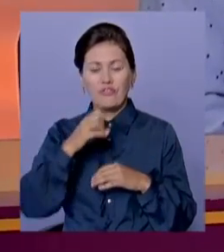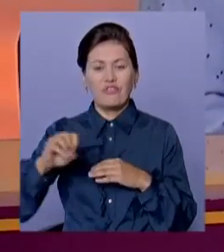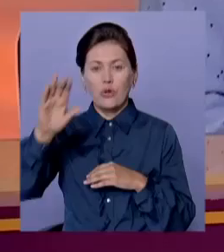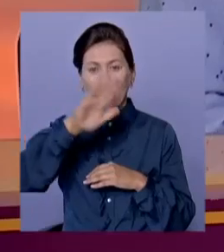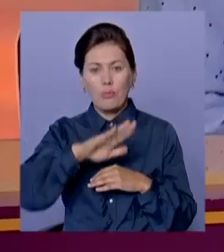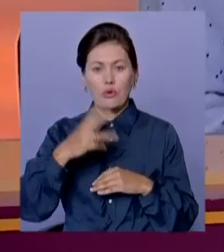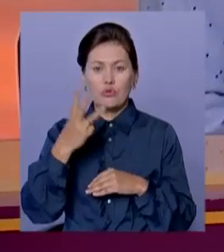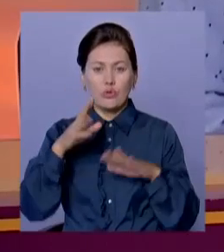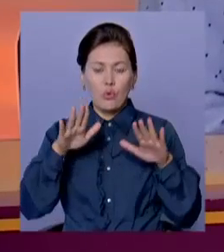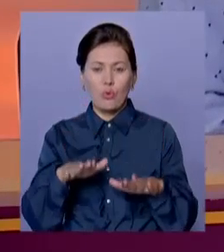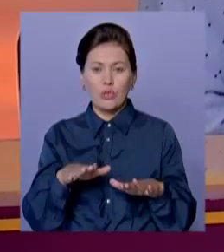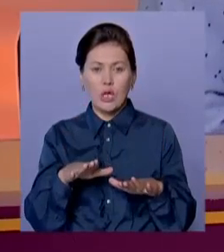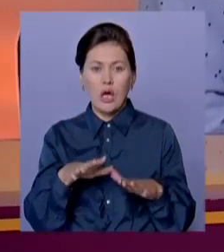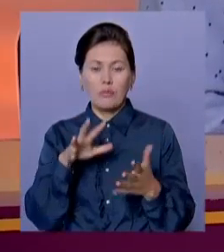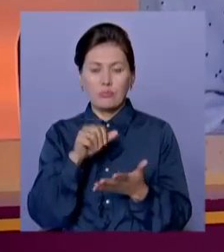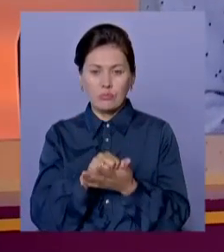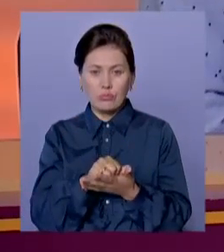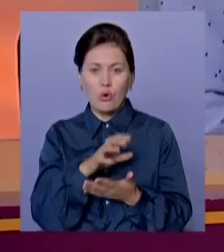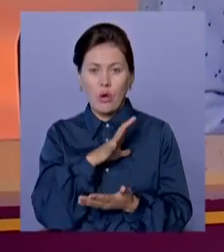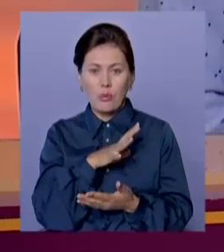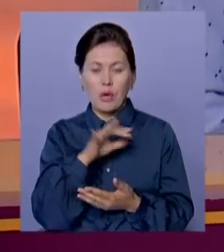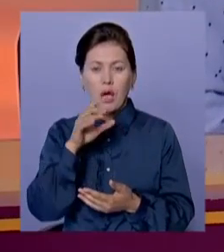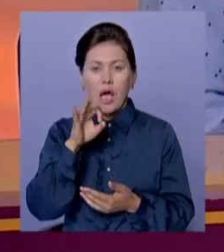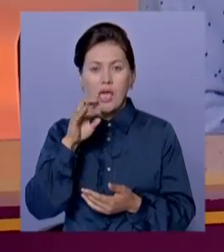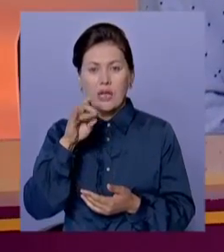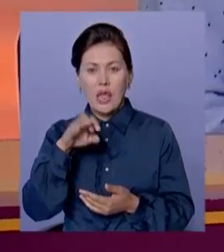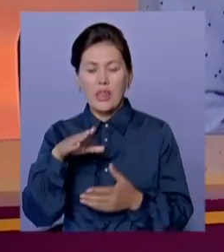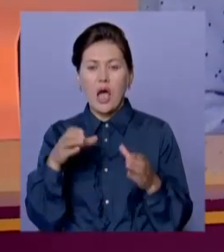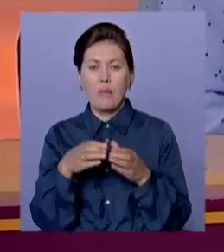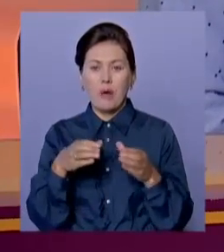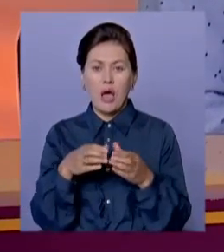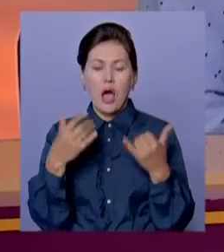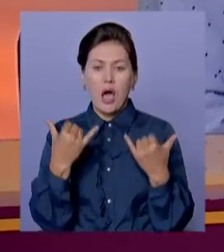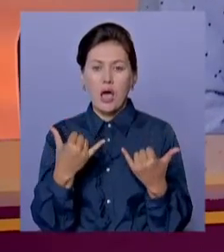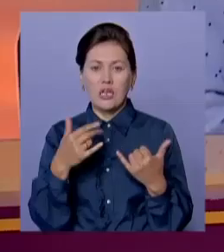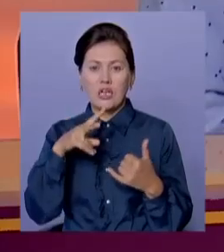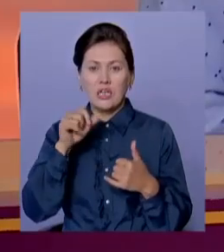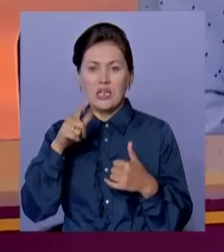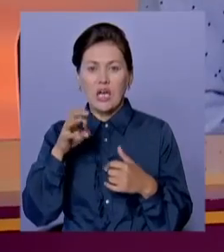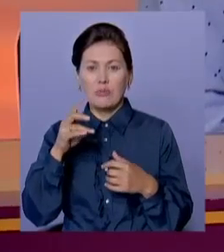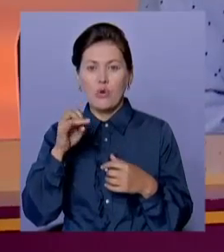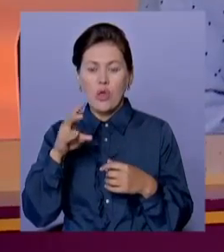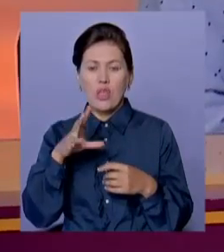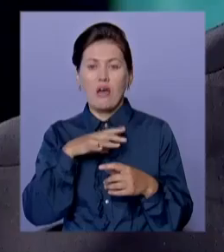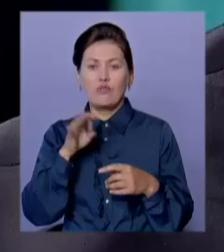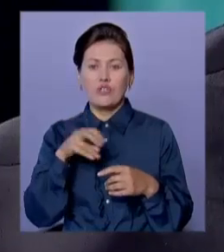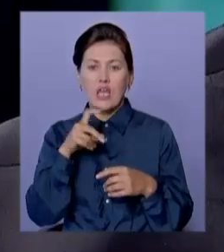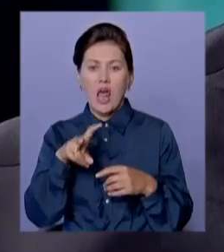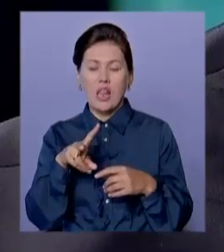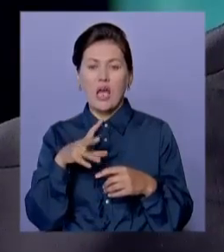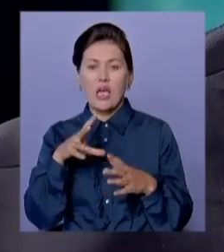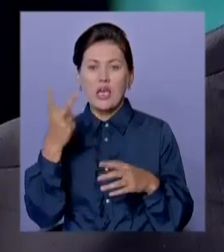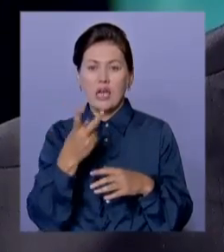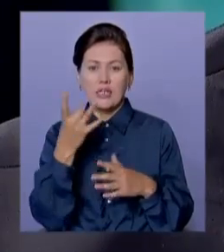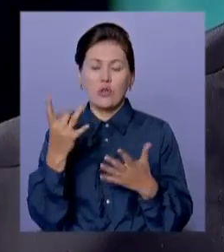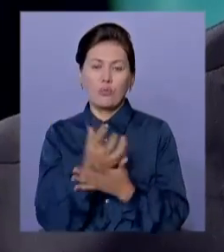Европада үшінші орын алған болатын. Және Қайрат командасы қазіргі Лига чемпионов дейді ғой, футзалдан соны екі мәрте